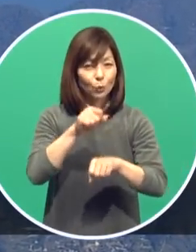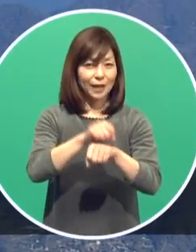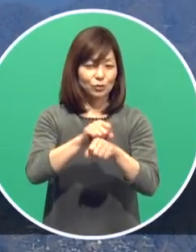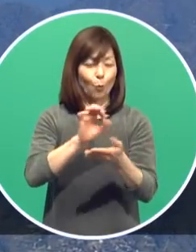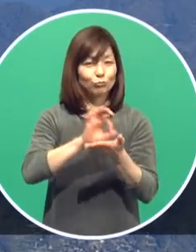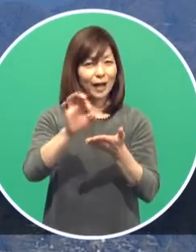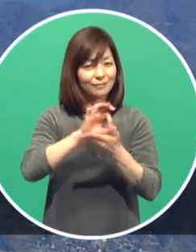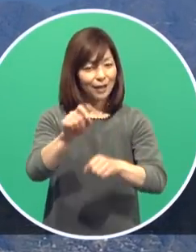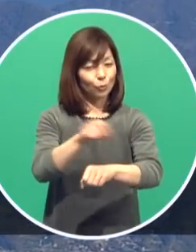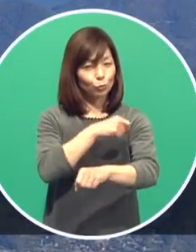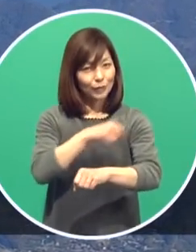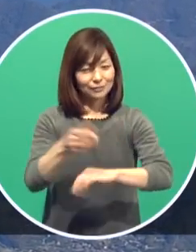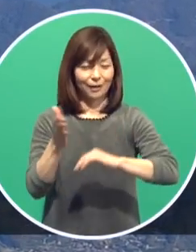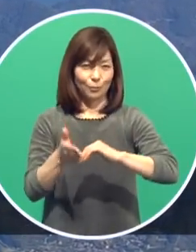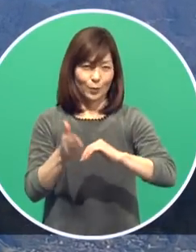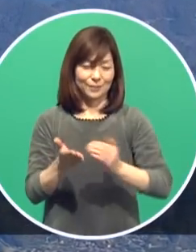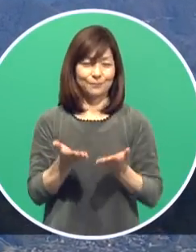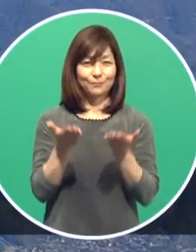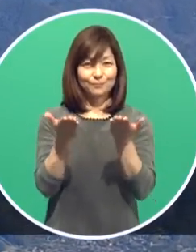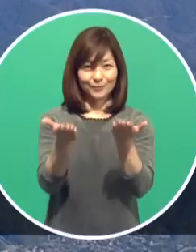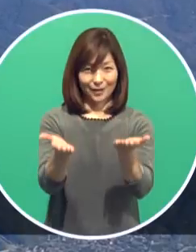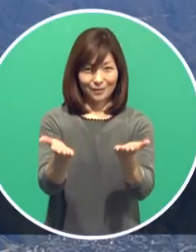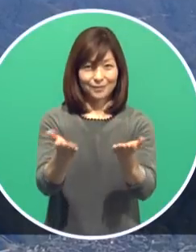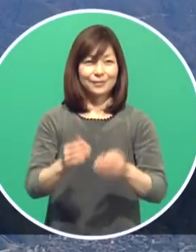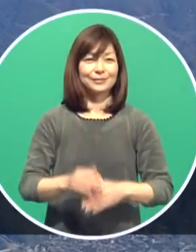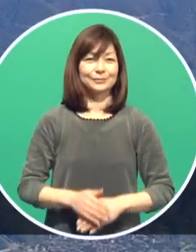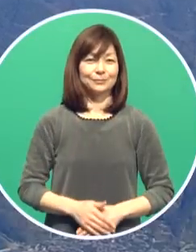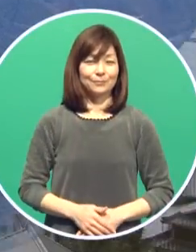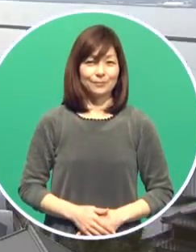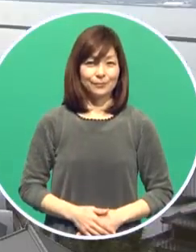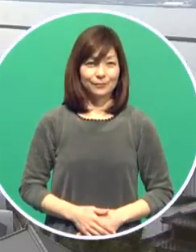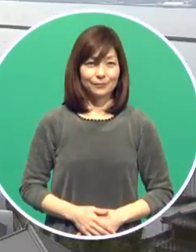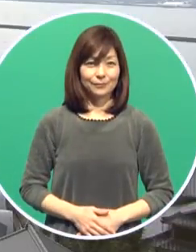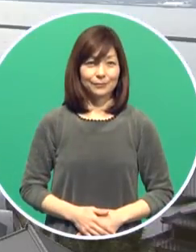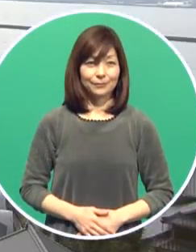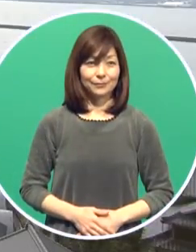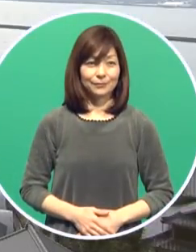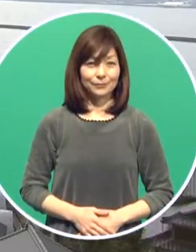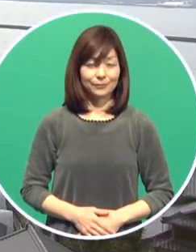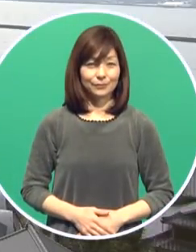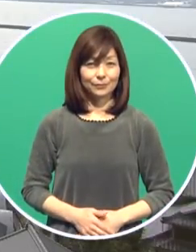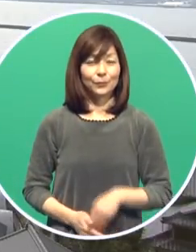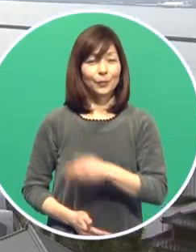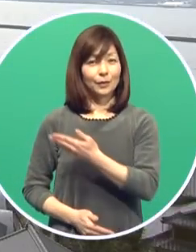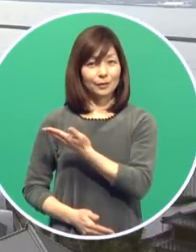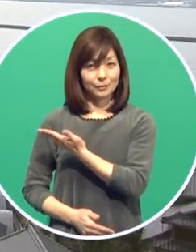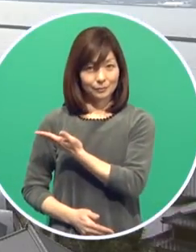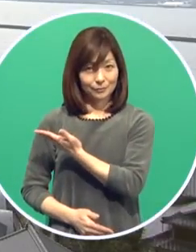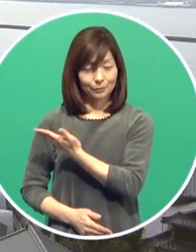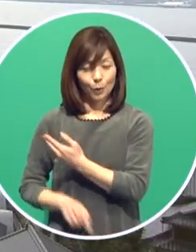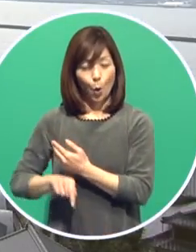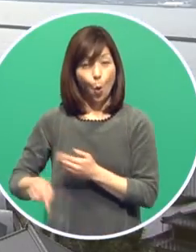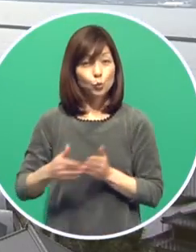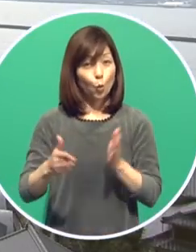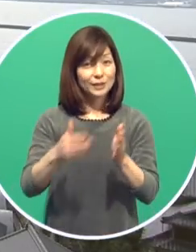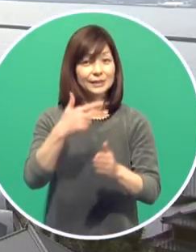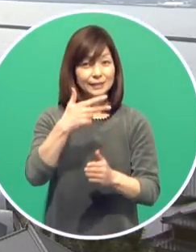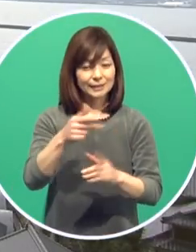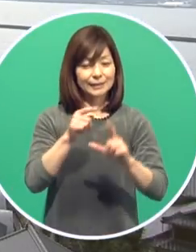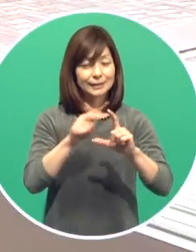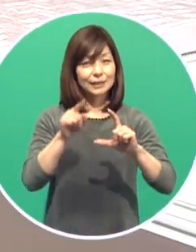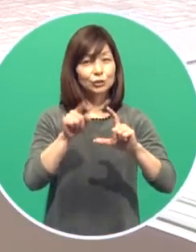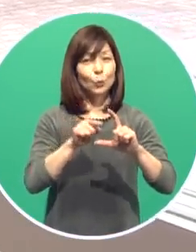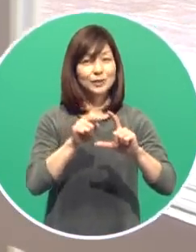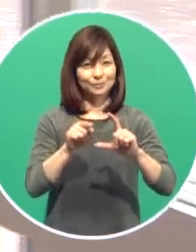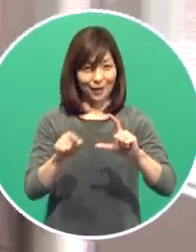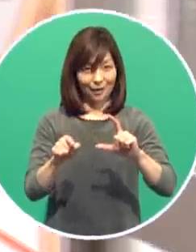製のしまの輪メニューが提供されるんだ。 ドライブにいいねそれ。 こちらは尾道市因の島のア